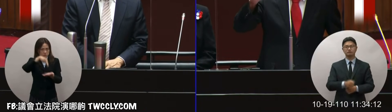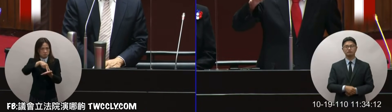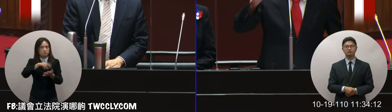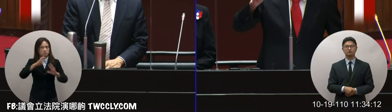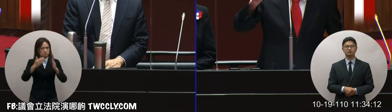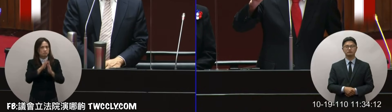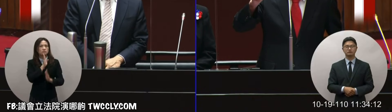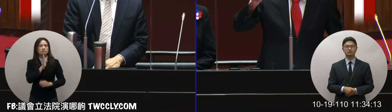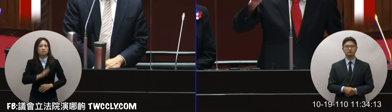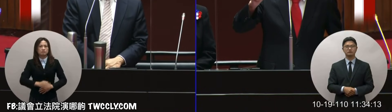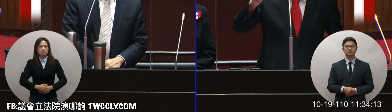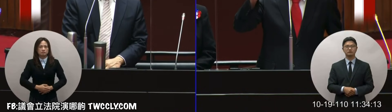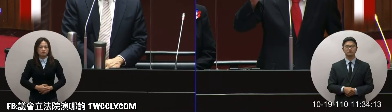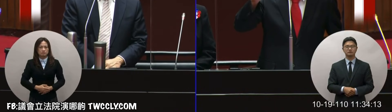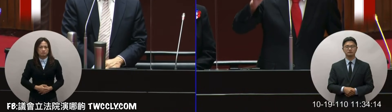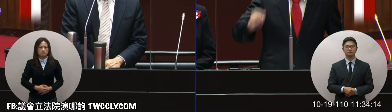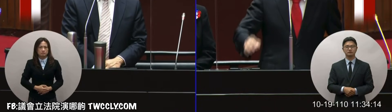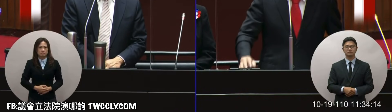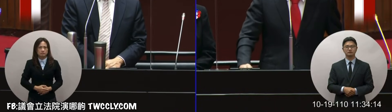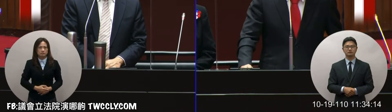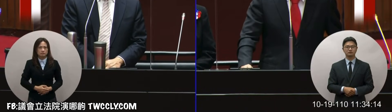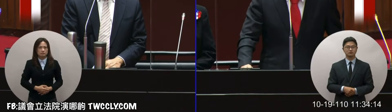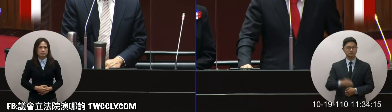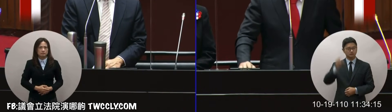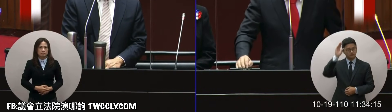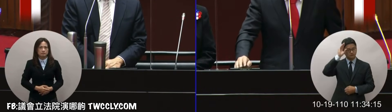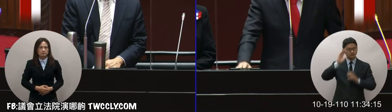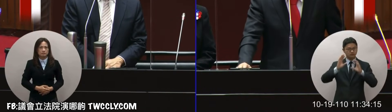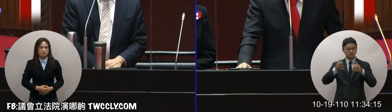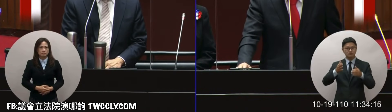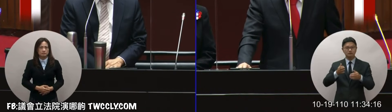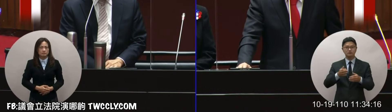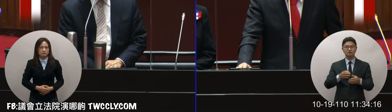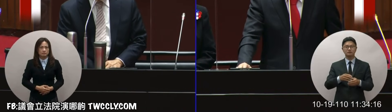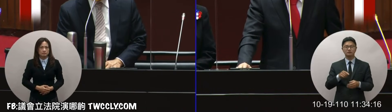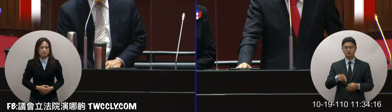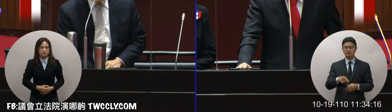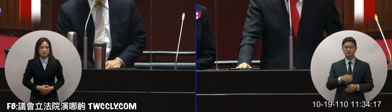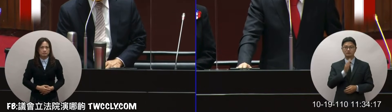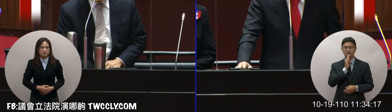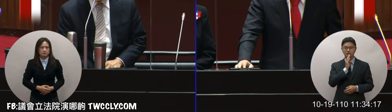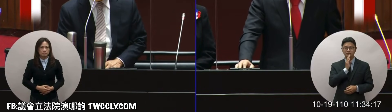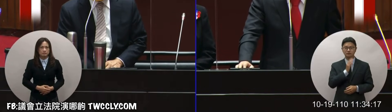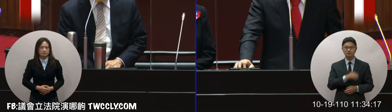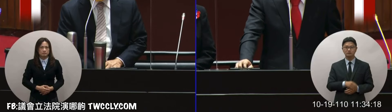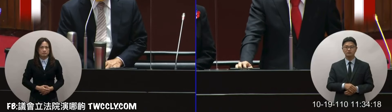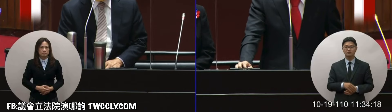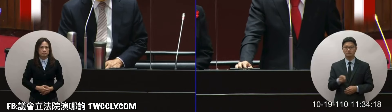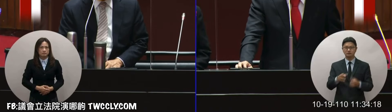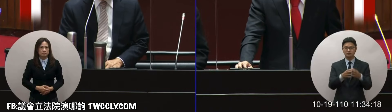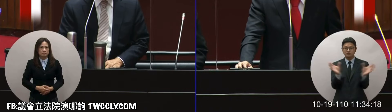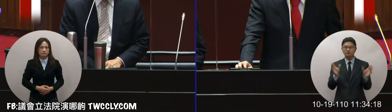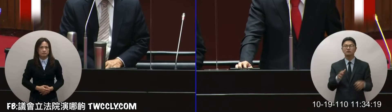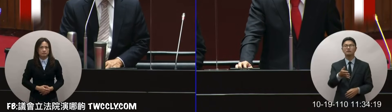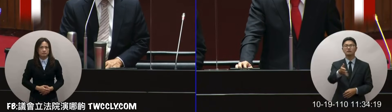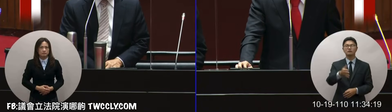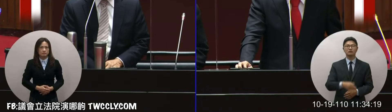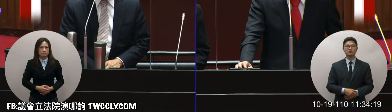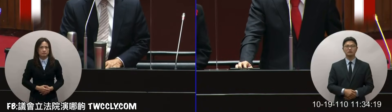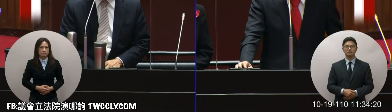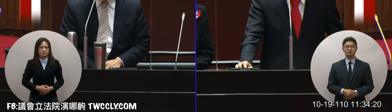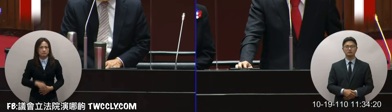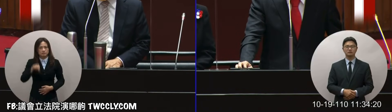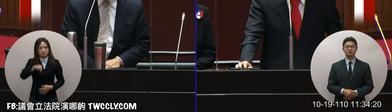您有没有看到苏联怎么解体的？苏联怎么解体的？ 这